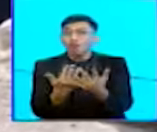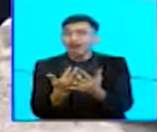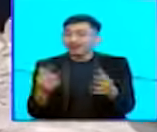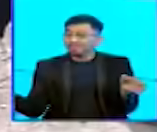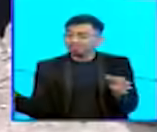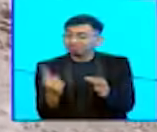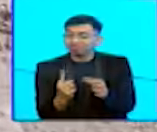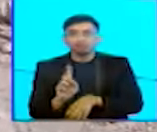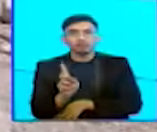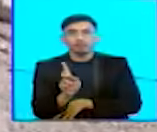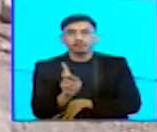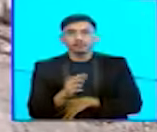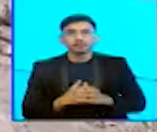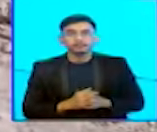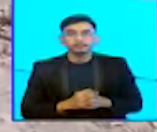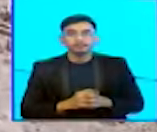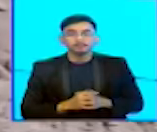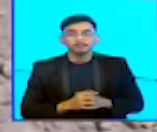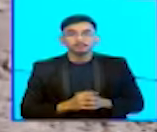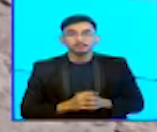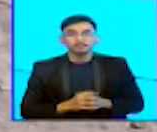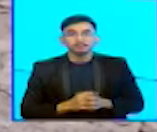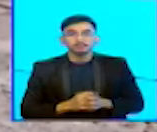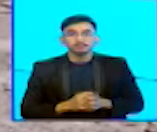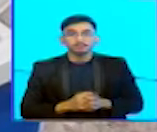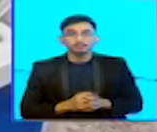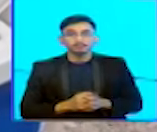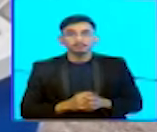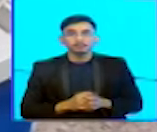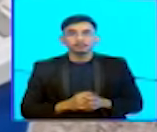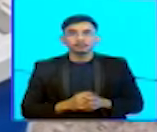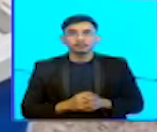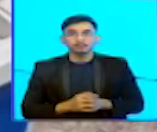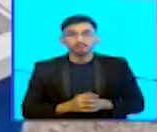lumpur. Dari Cirebon, Jawa Barat, Toy Iskandar melaporkan.